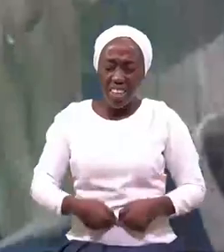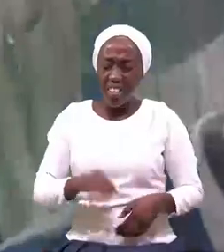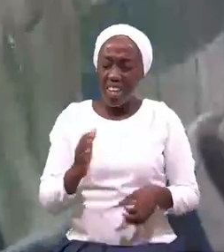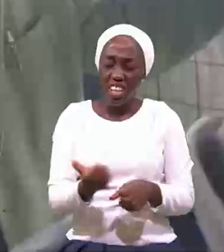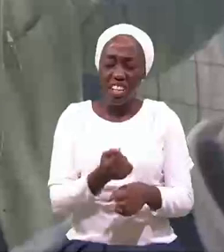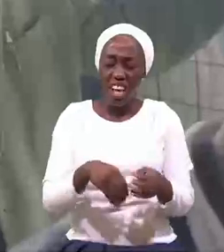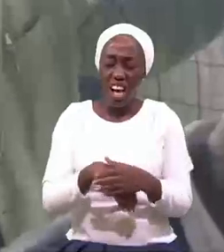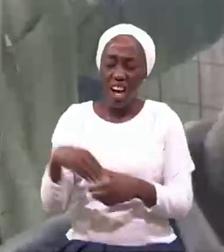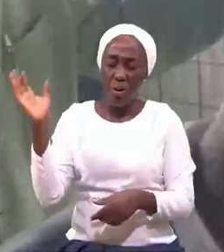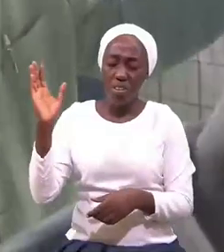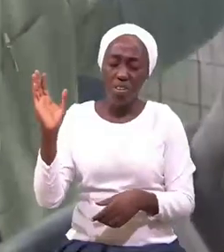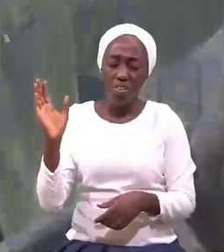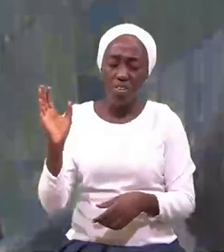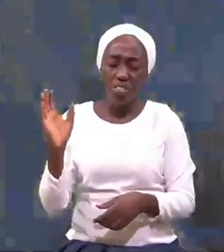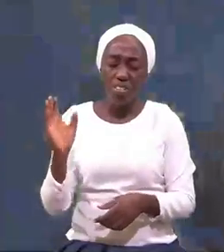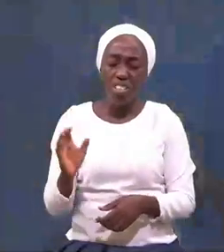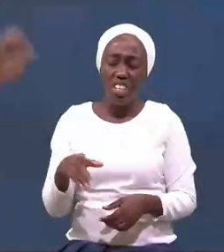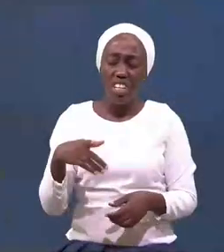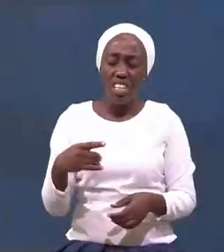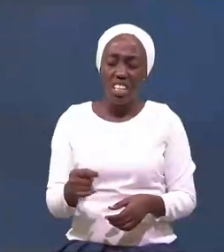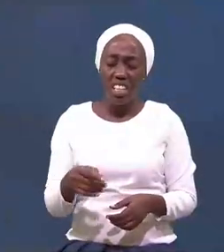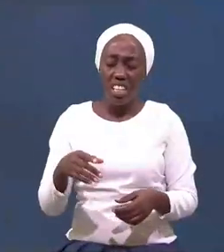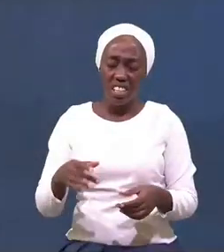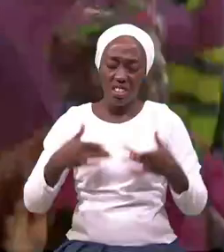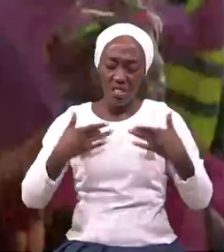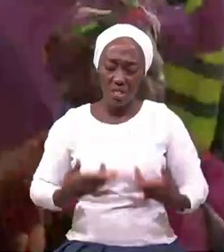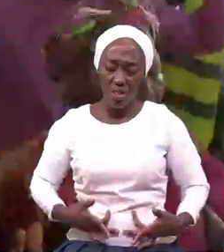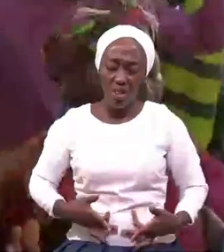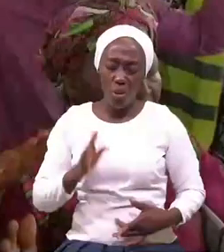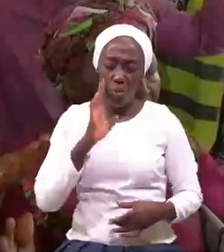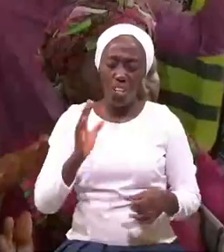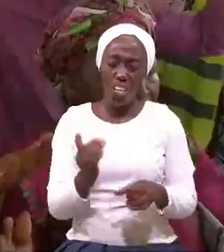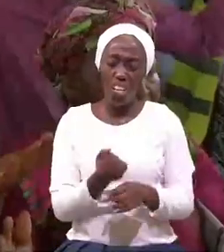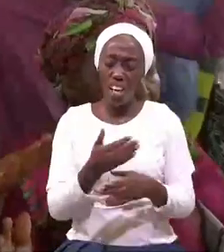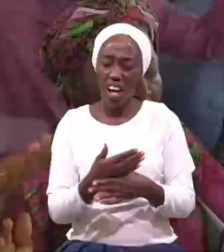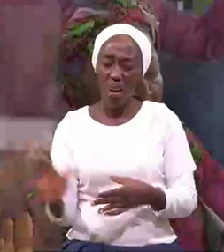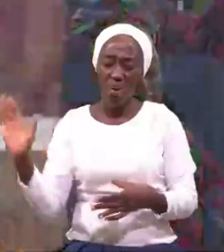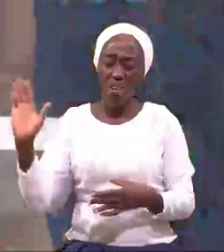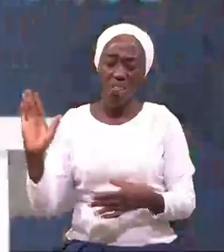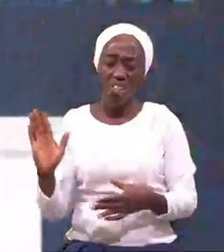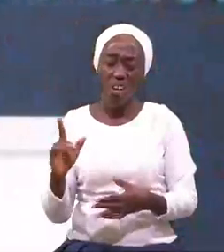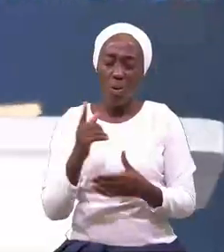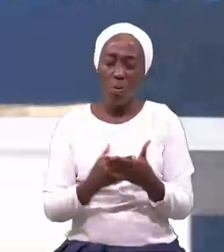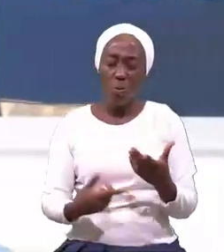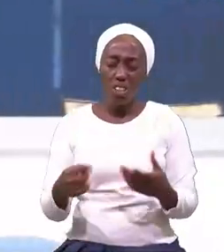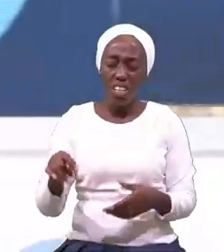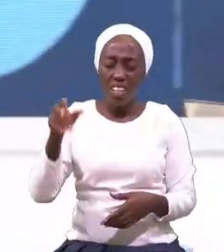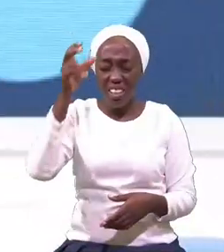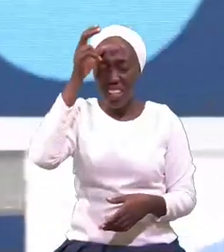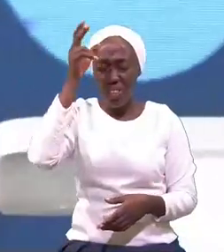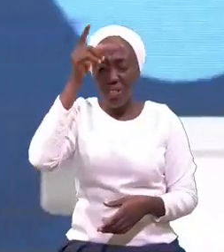Que la fatigue disparaisse de leur vie. Que le découragement disparaisse de leur vie.